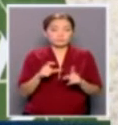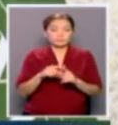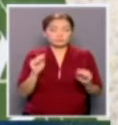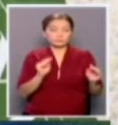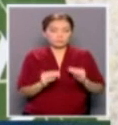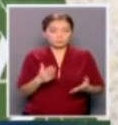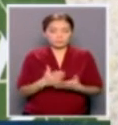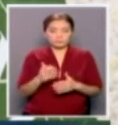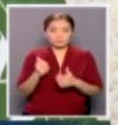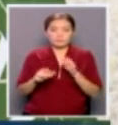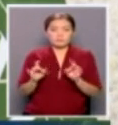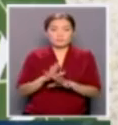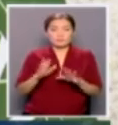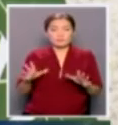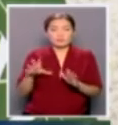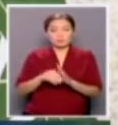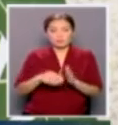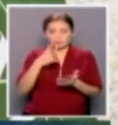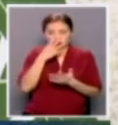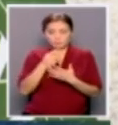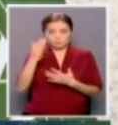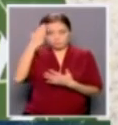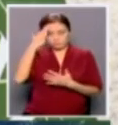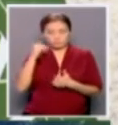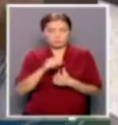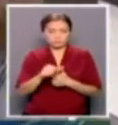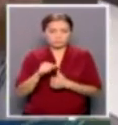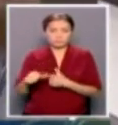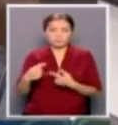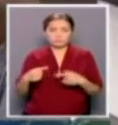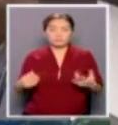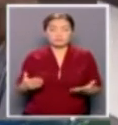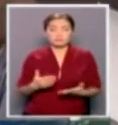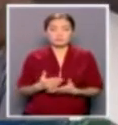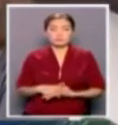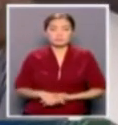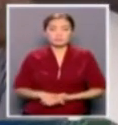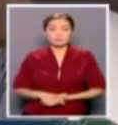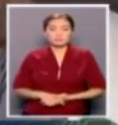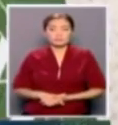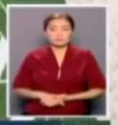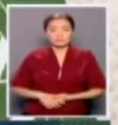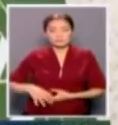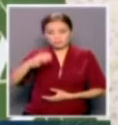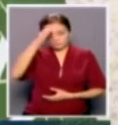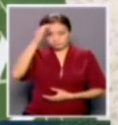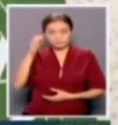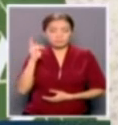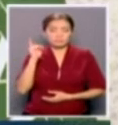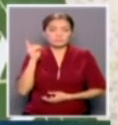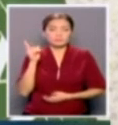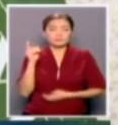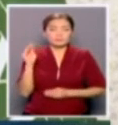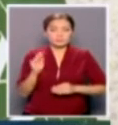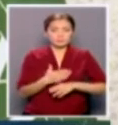сосын әр өлеңнің әр тарауына өзінің бөлік-бөлік ойларын жүктеп отырған ақынды ескі